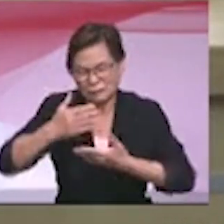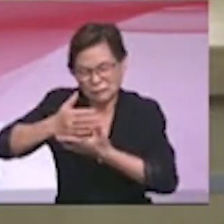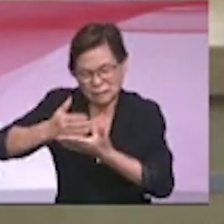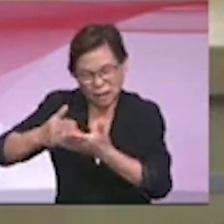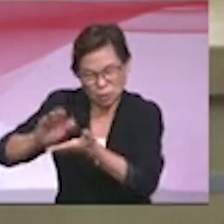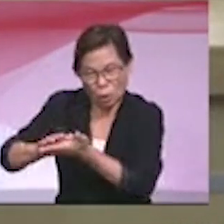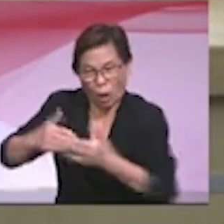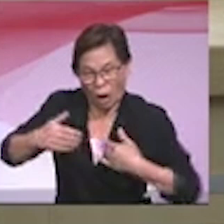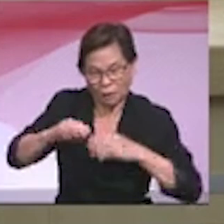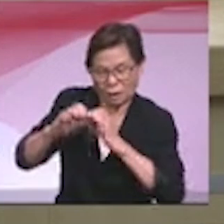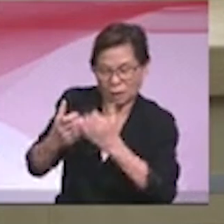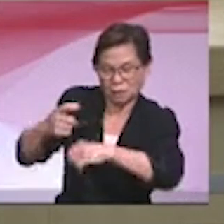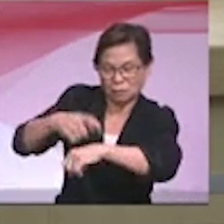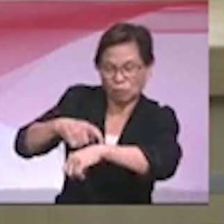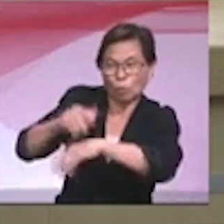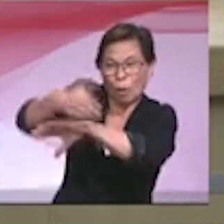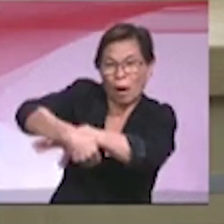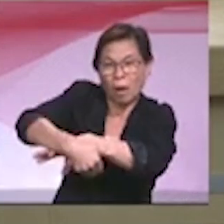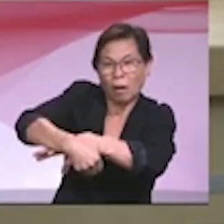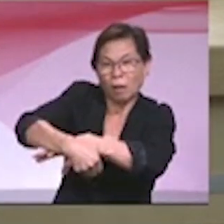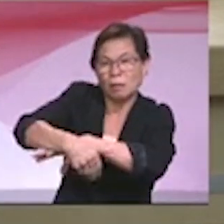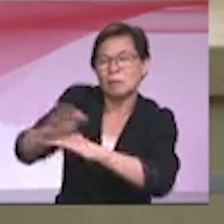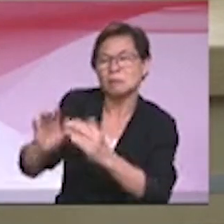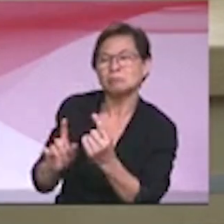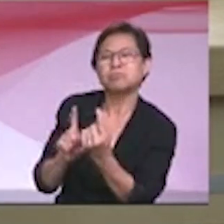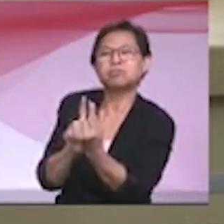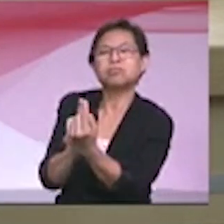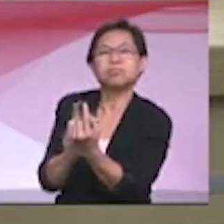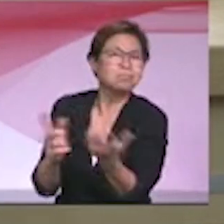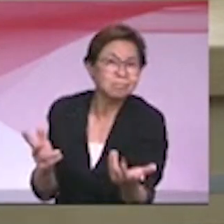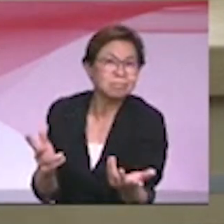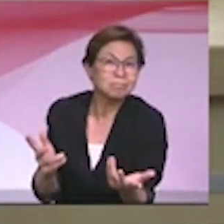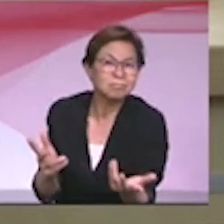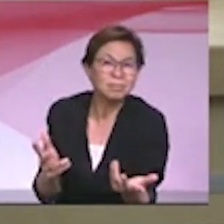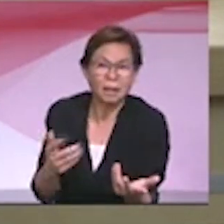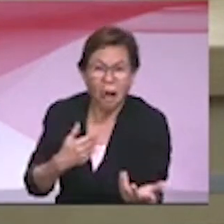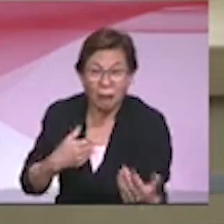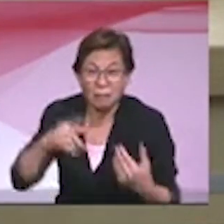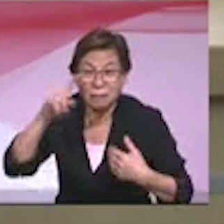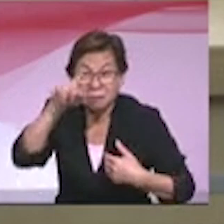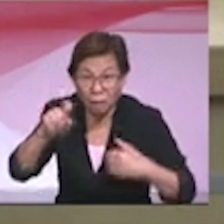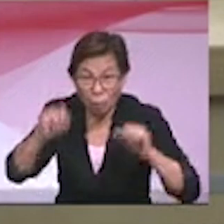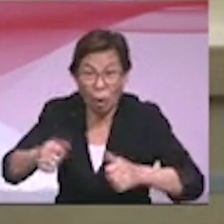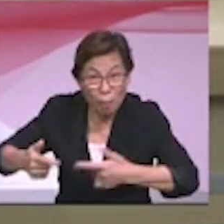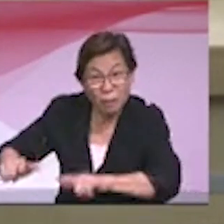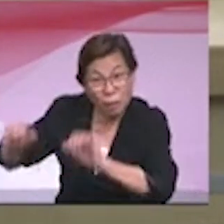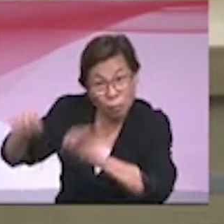sekolah mengadakan kelas pada waktu malam secara bersemuka. Jadi nak tahu adakah ia dibenarkan?